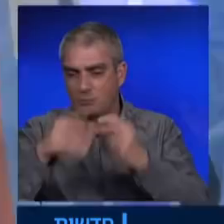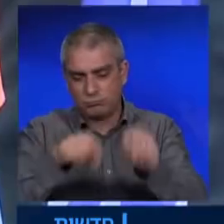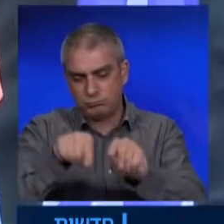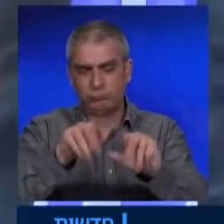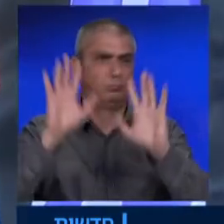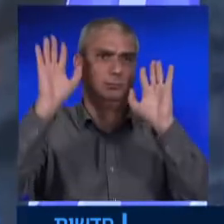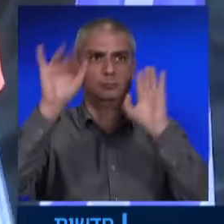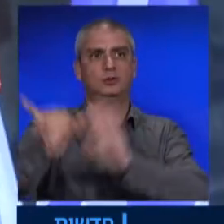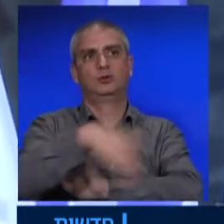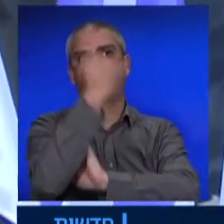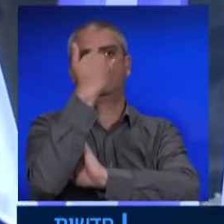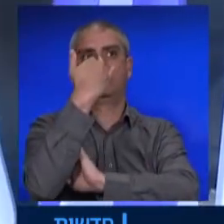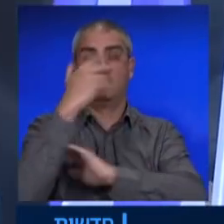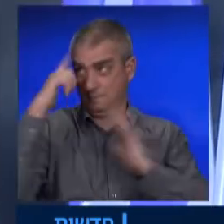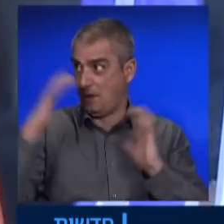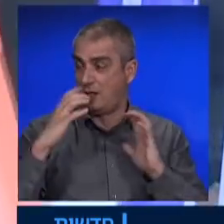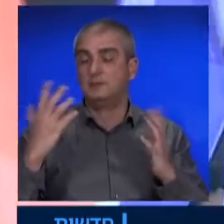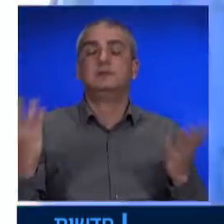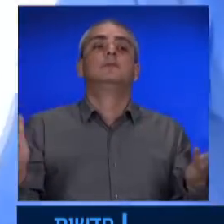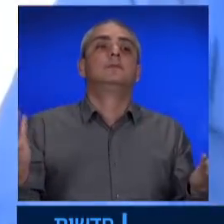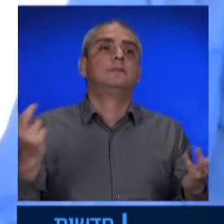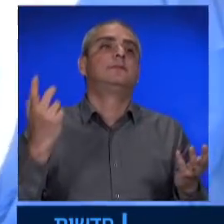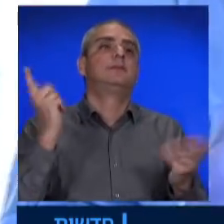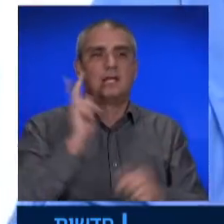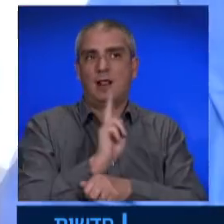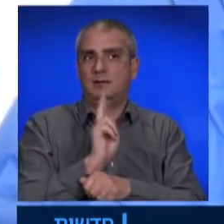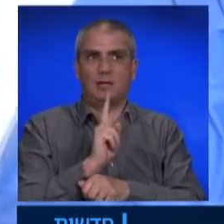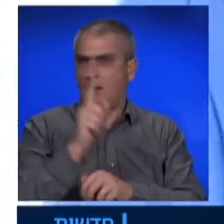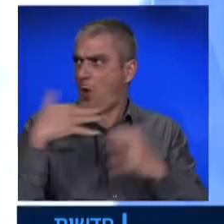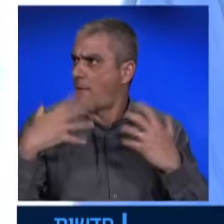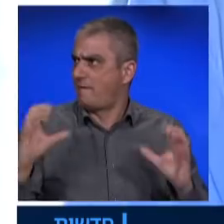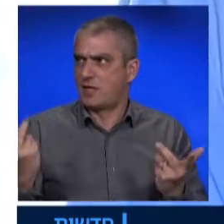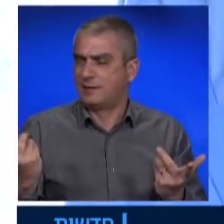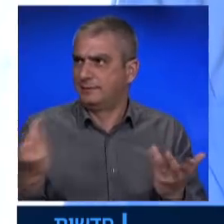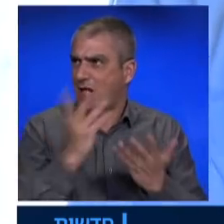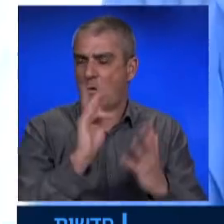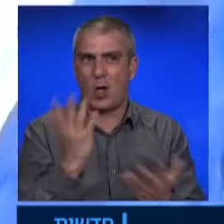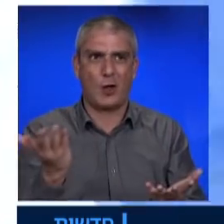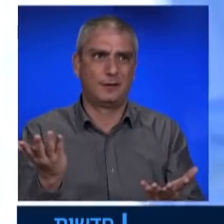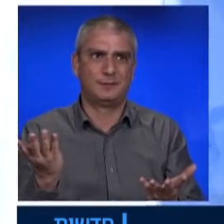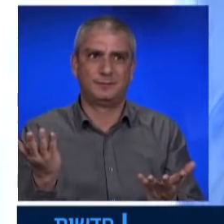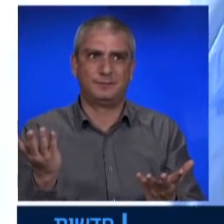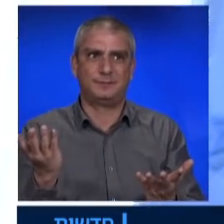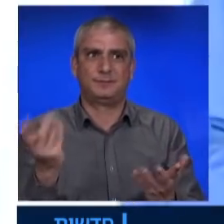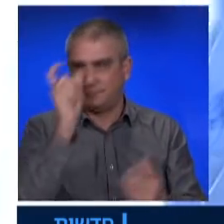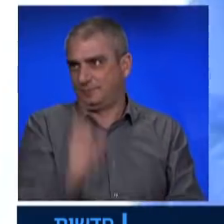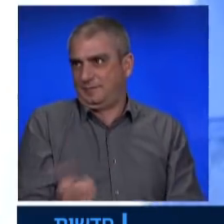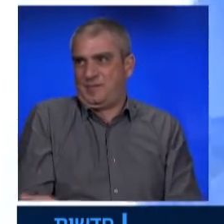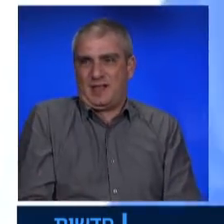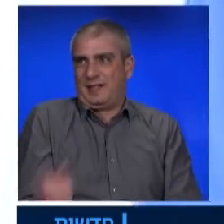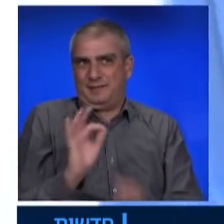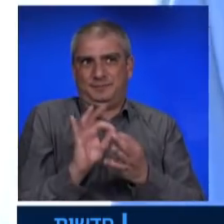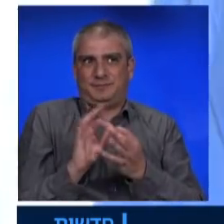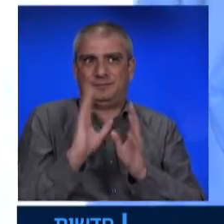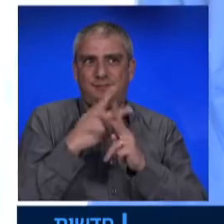יוצא. מלחיץ. צריך פשוט להיזהר. הם לא מבחינים, זה לא... אתה יודע, בני אדם, רק צריך אחד